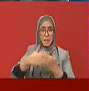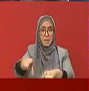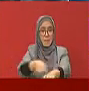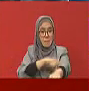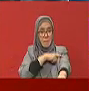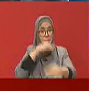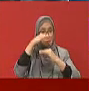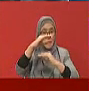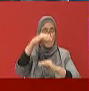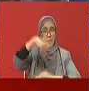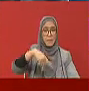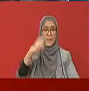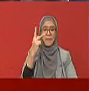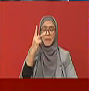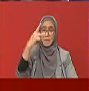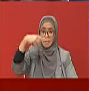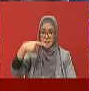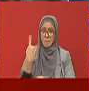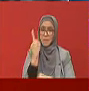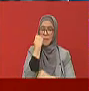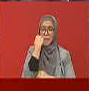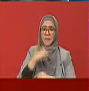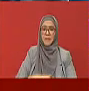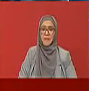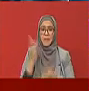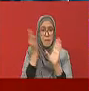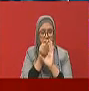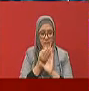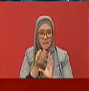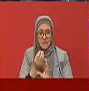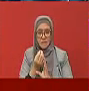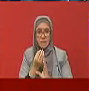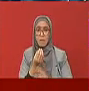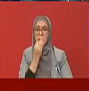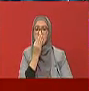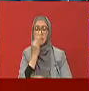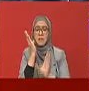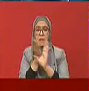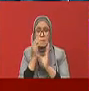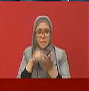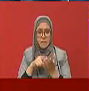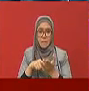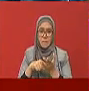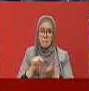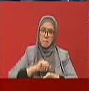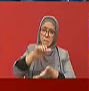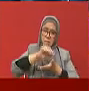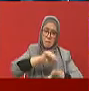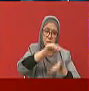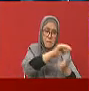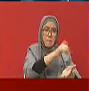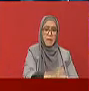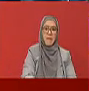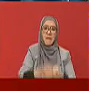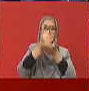ini, iaitu bermula Mac yang lalu, Foodbank ini telah menyumbang dan membantu lebih daripada 60,000 pelajar yang terkandas di IPT.